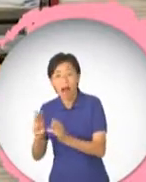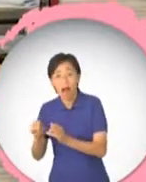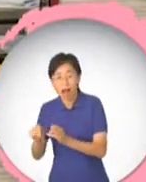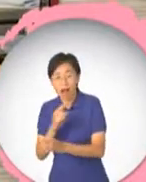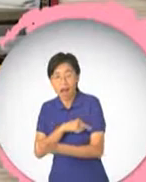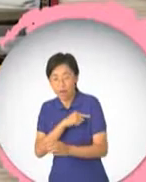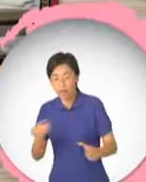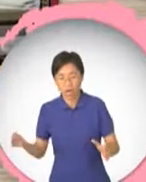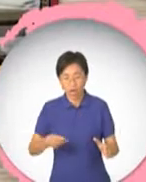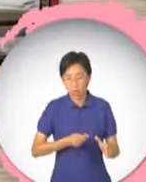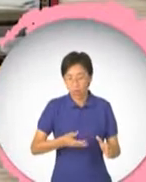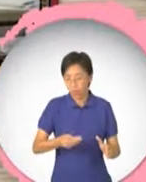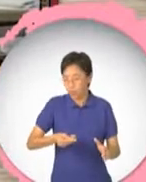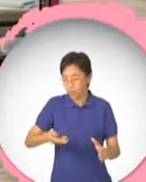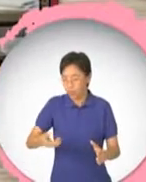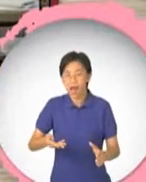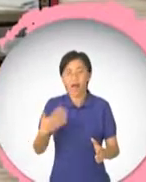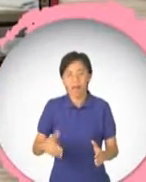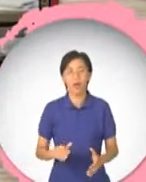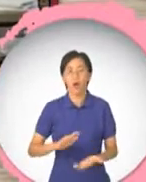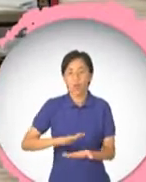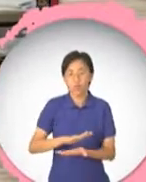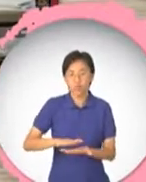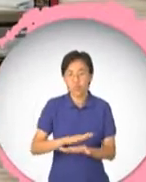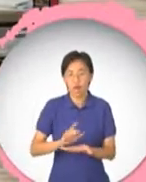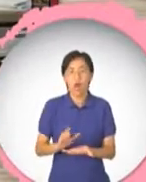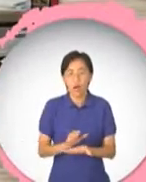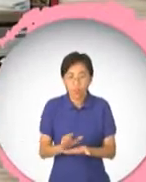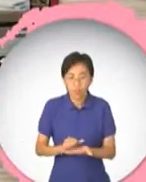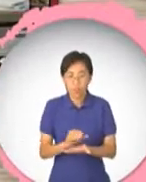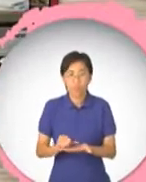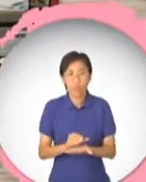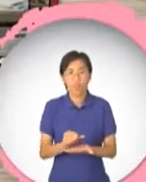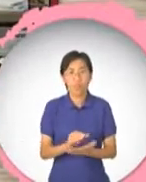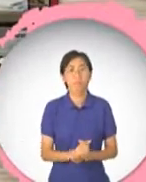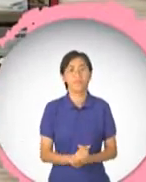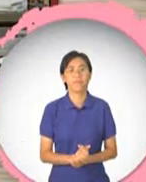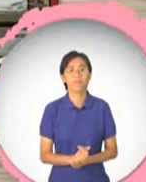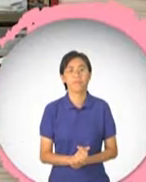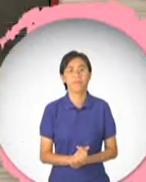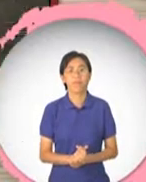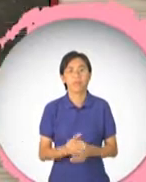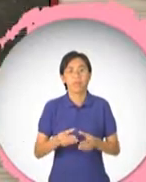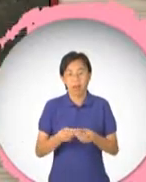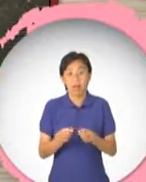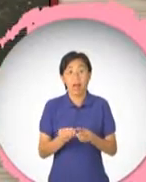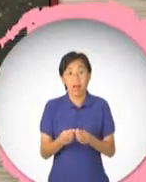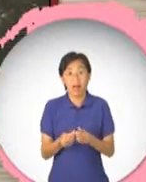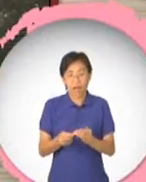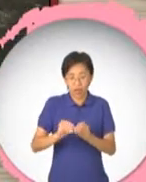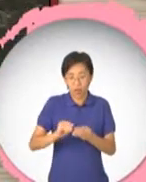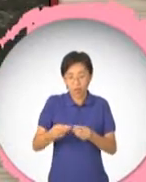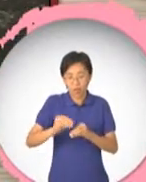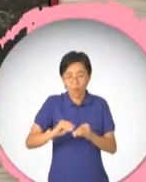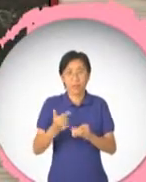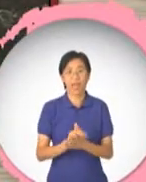ได้รูปทรงที่สวยขึ้นนะคะเราก็จะดูเราอาจจะใช้มือแผ่ออกแล้วก็ลวบชายนะคะเ